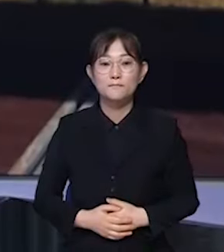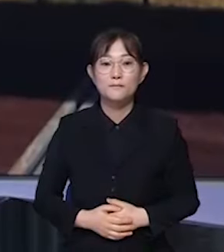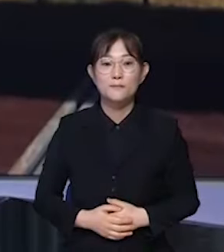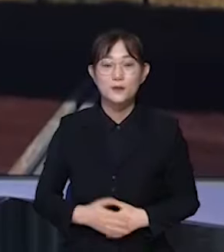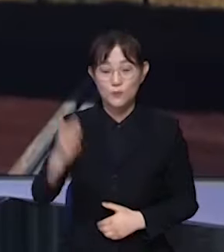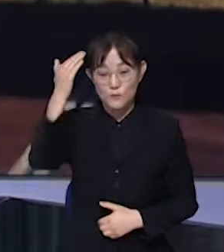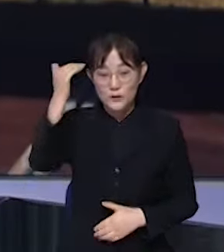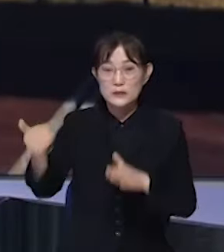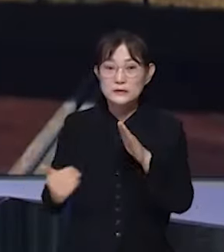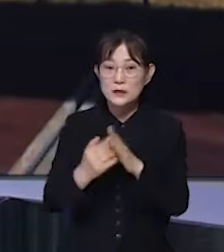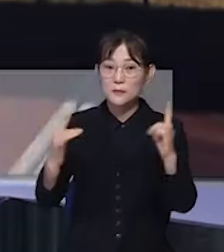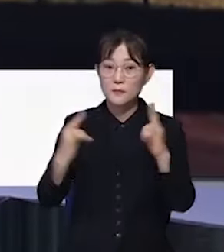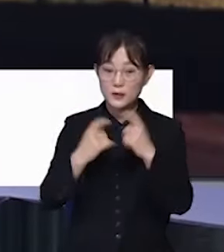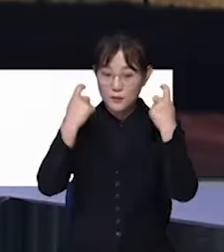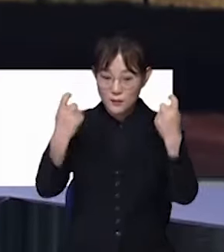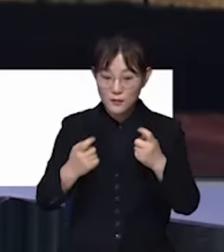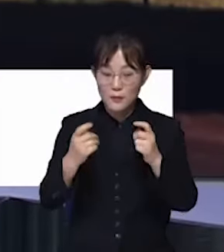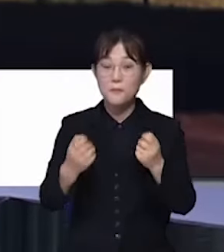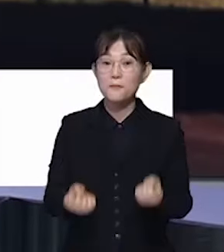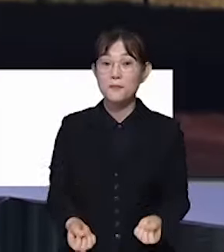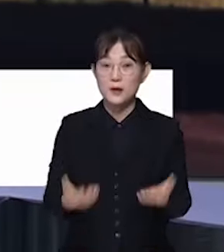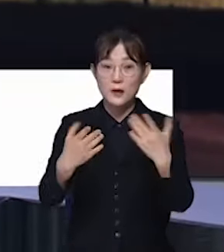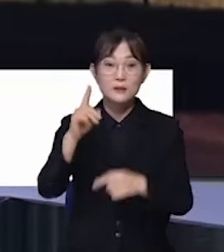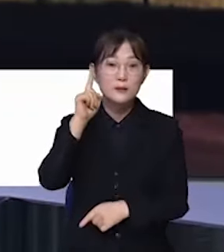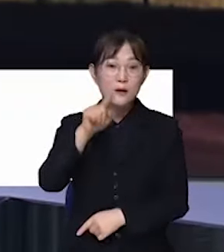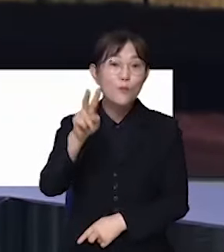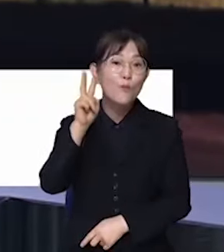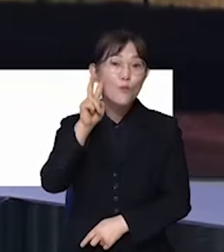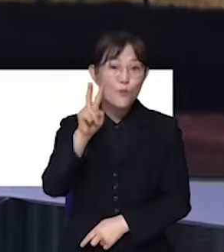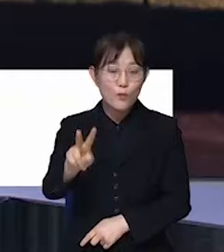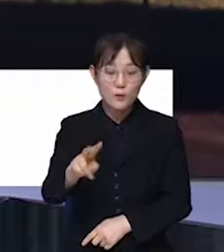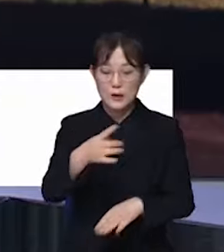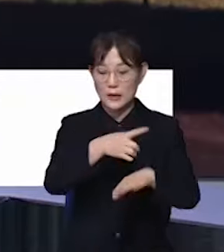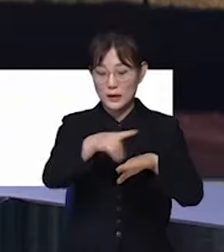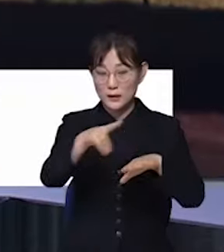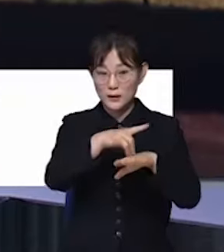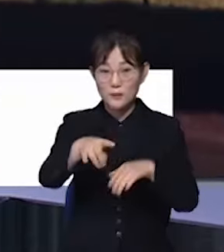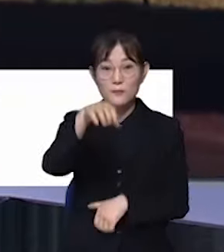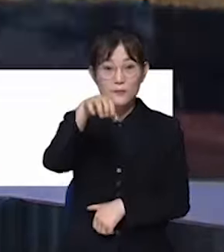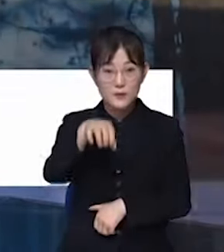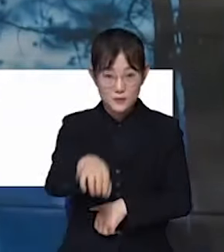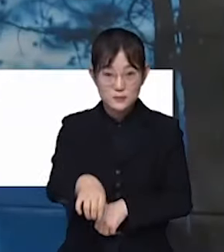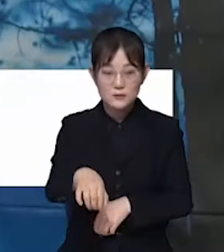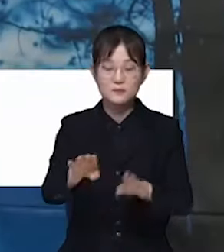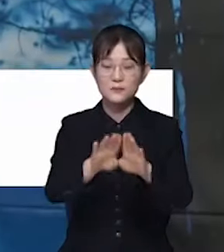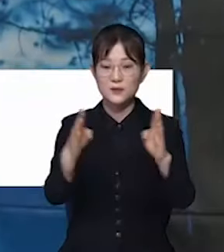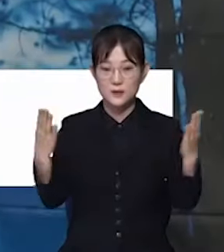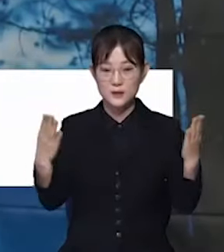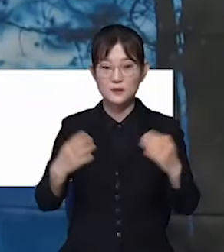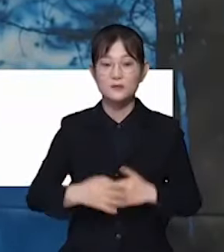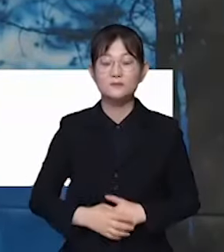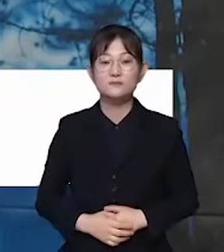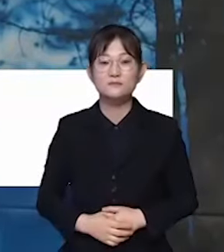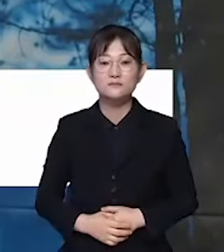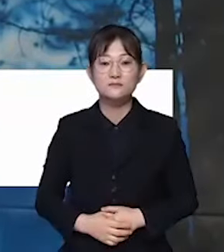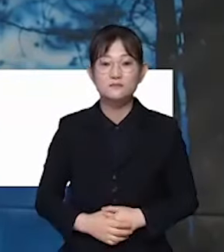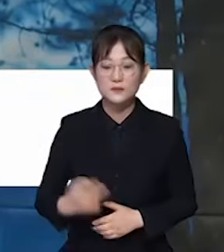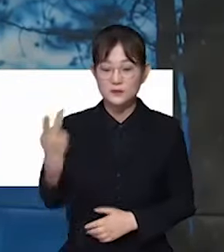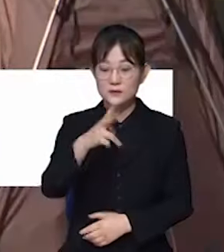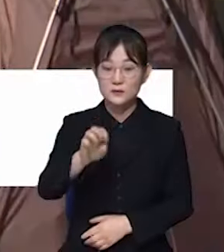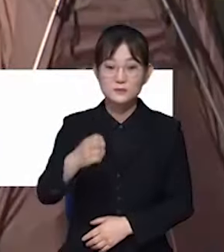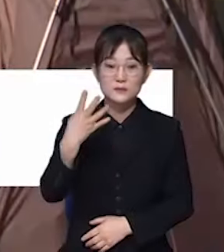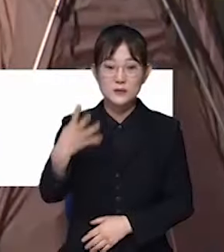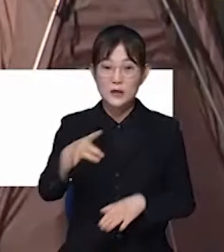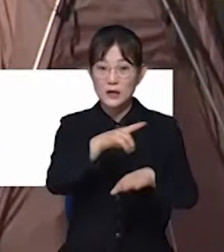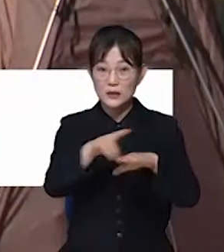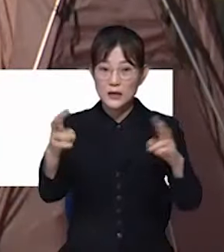국내 최대 규모의 캠핑 관광 박람회가 내일과 모레 해남 오시아노 관광단지에서 열립니다. 2024